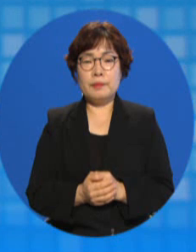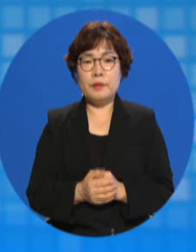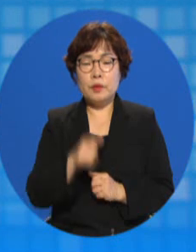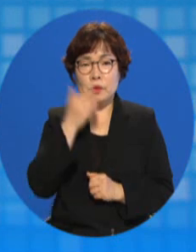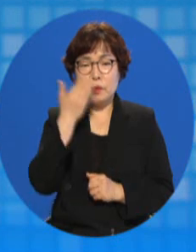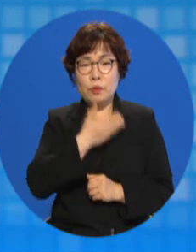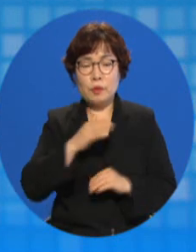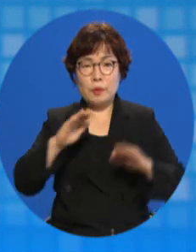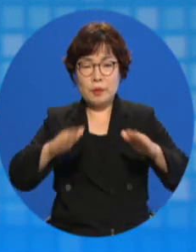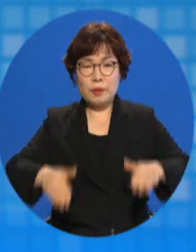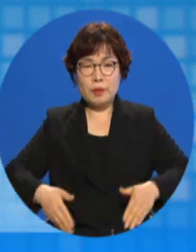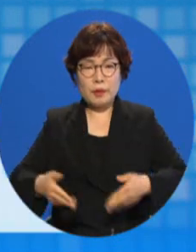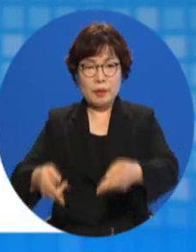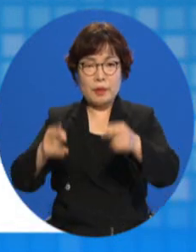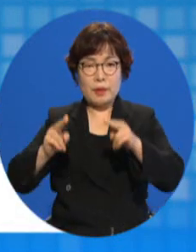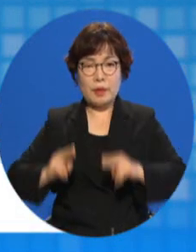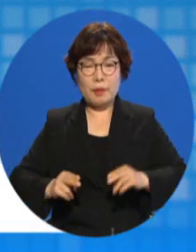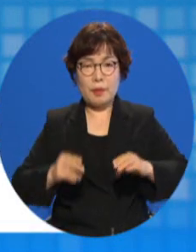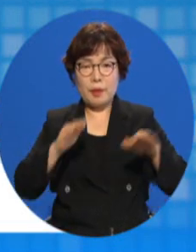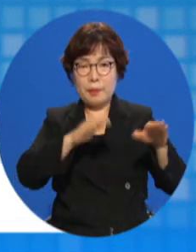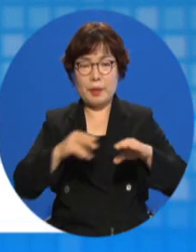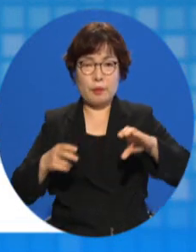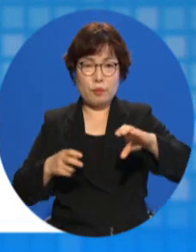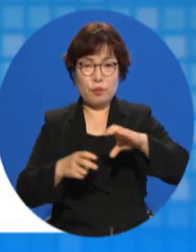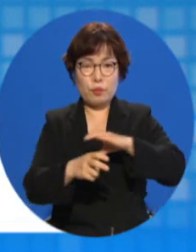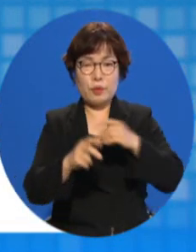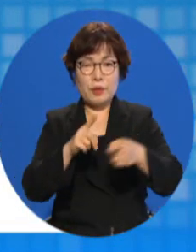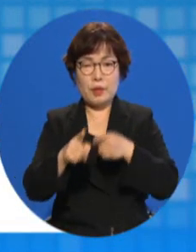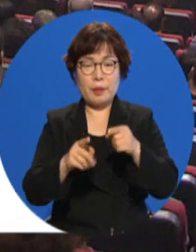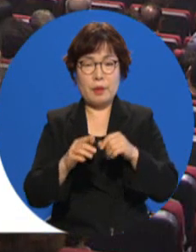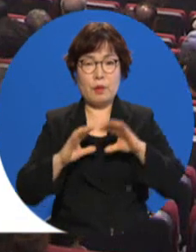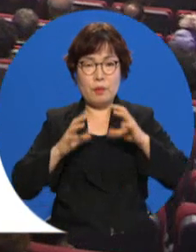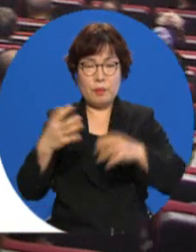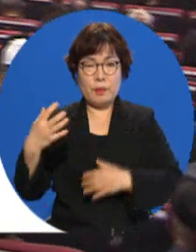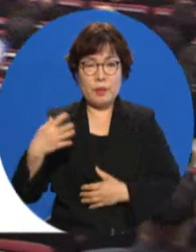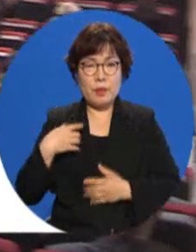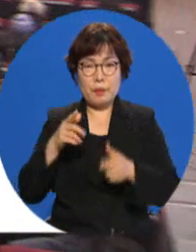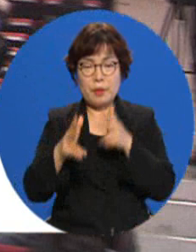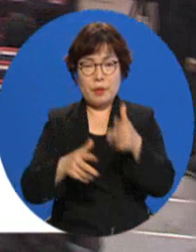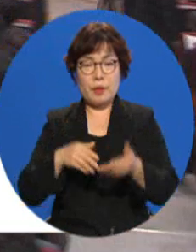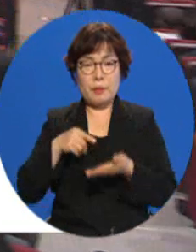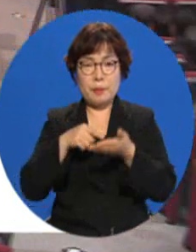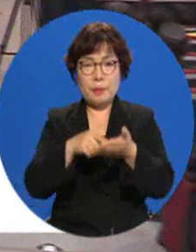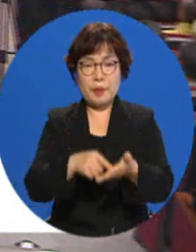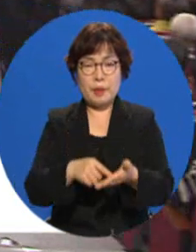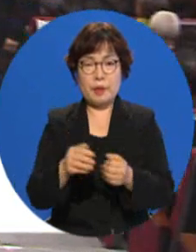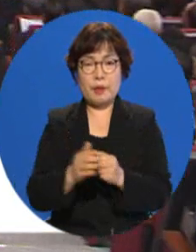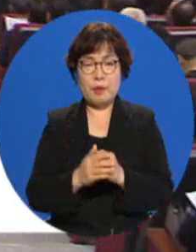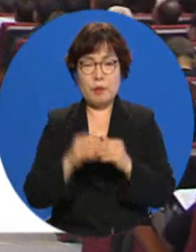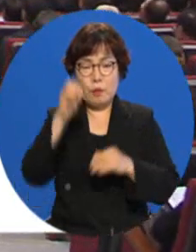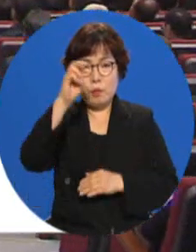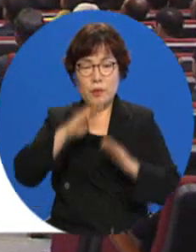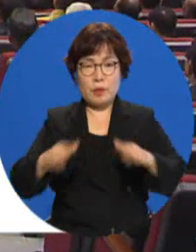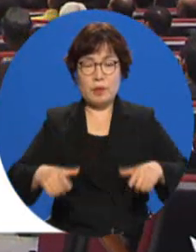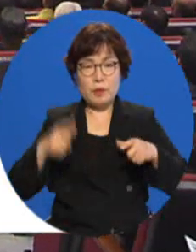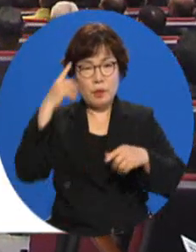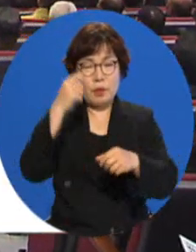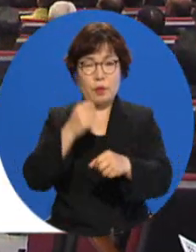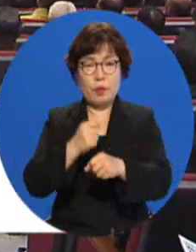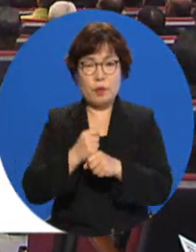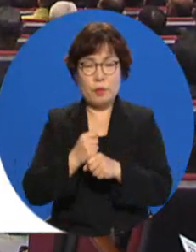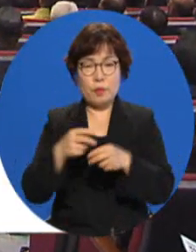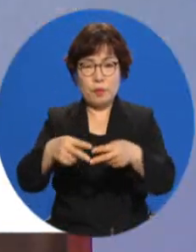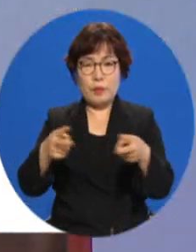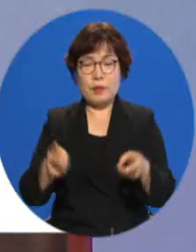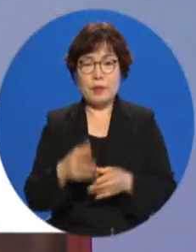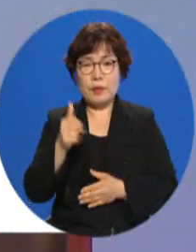여수 남해간 해저터널 사업을 국책사업으로 추진해야 한다는 주장이 제기됐습니다. 조상필 광주전남연구원 도시기반